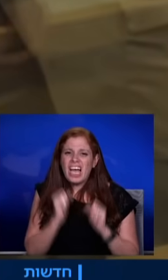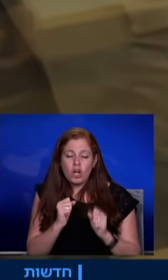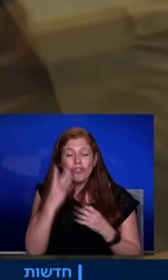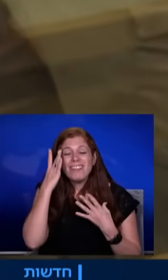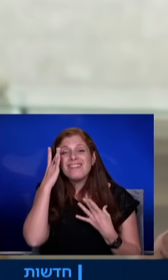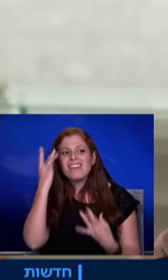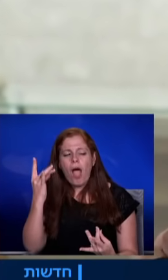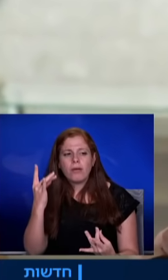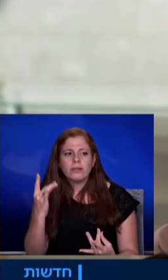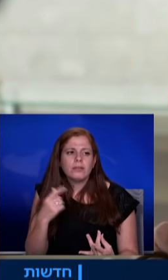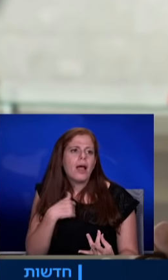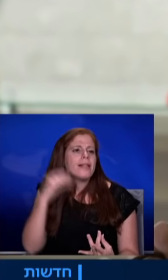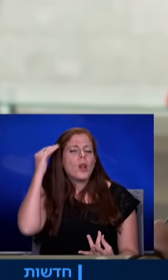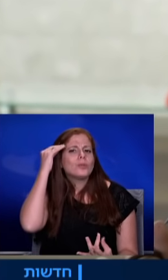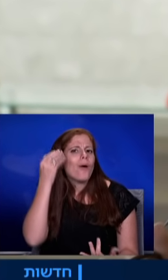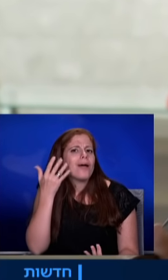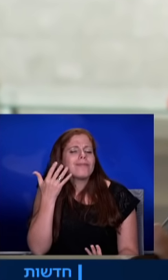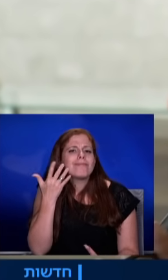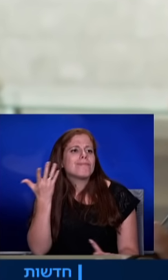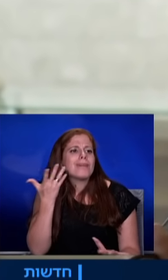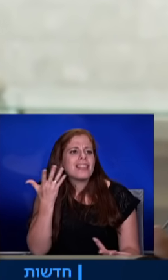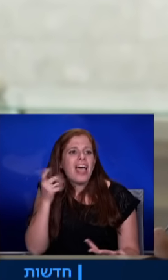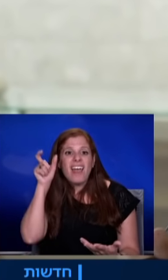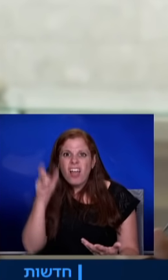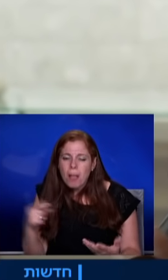ביותר. אני לא זוכר מתי בא אדם